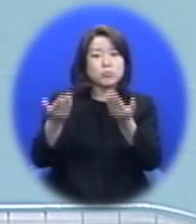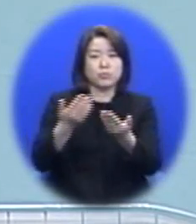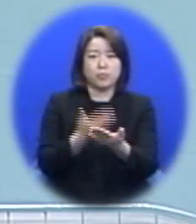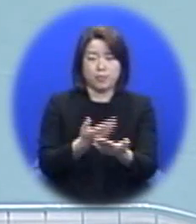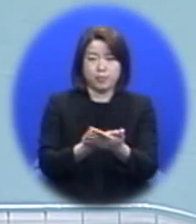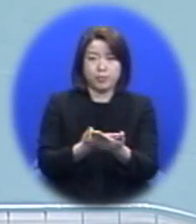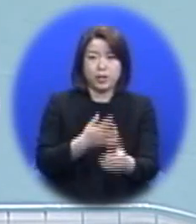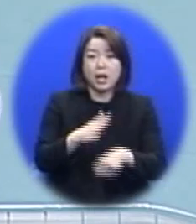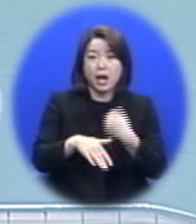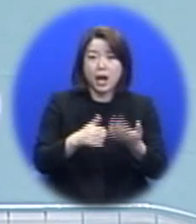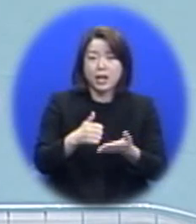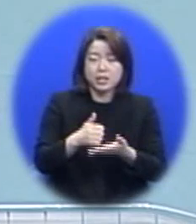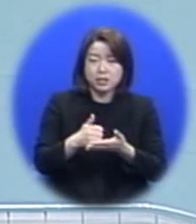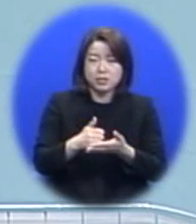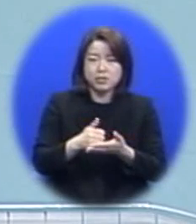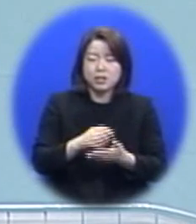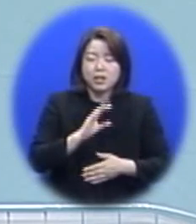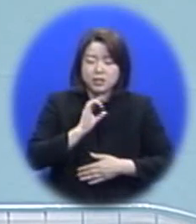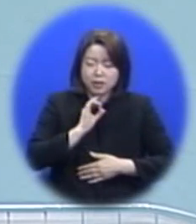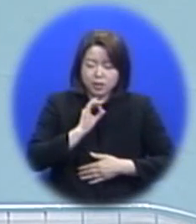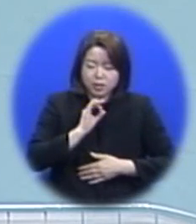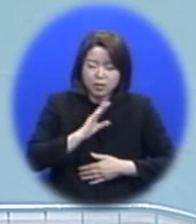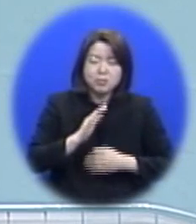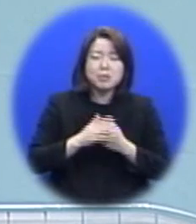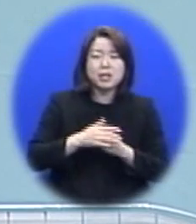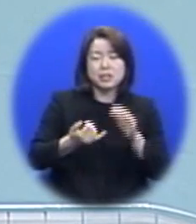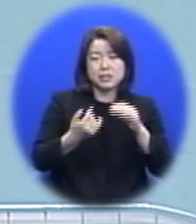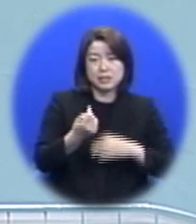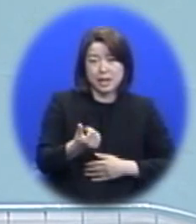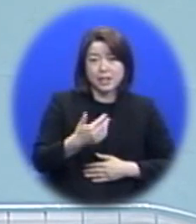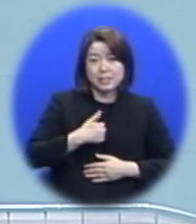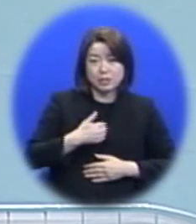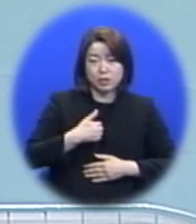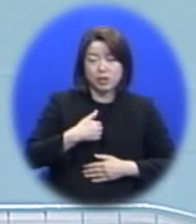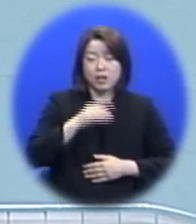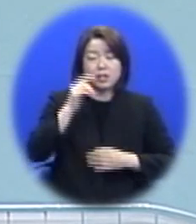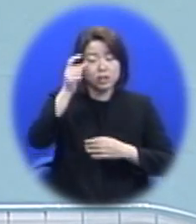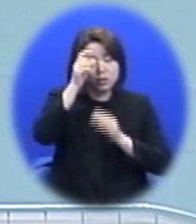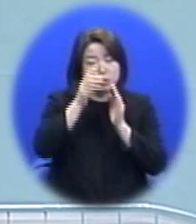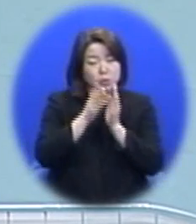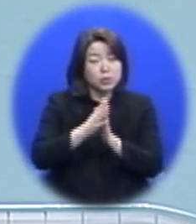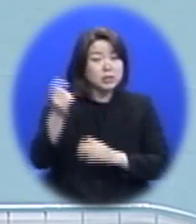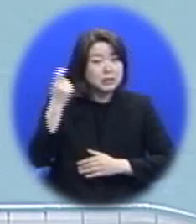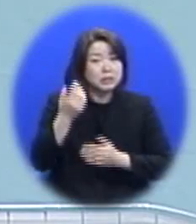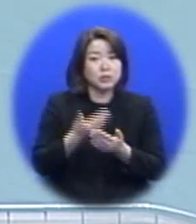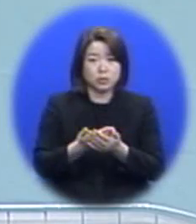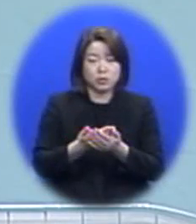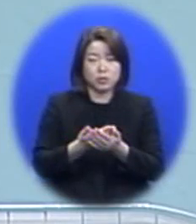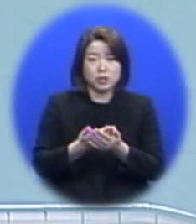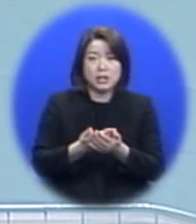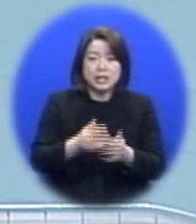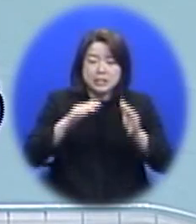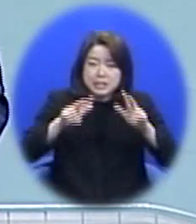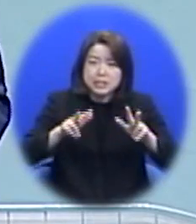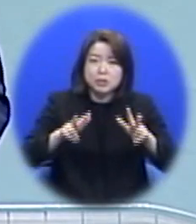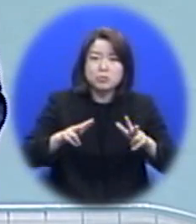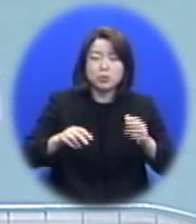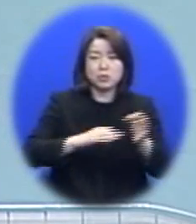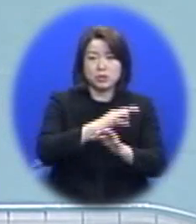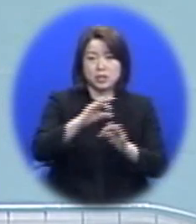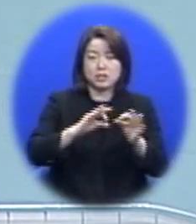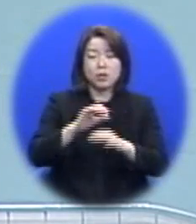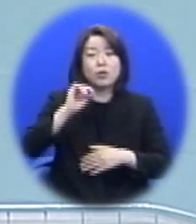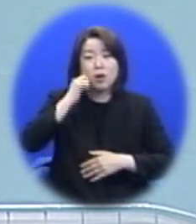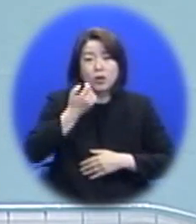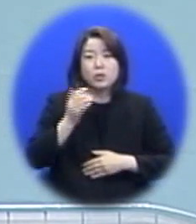하나님께서는 지극히 작은 저의 기도를 들어주셨습니다. 가정은 아직 재정적인 어려움을 겪고 있지만 가족들이